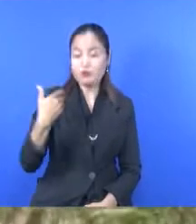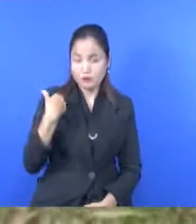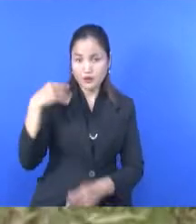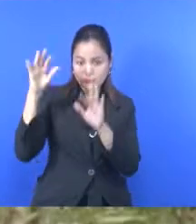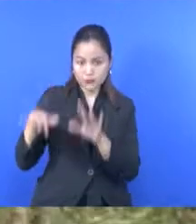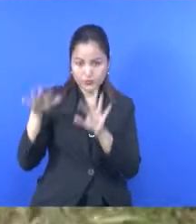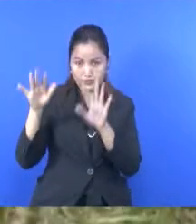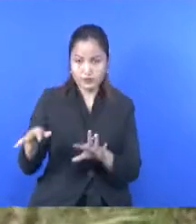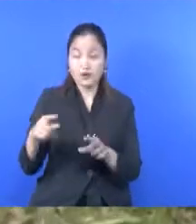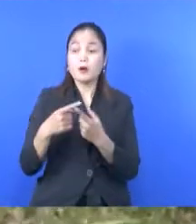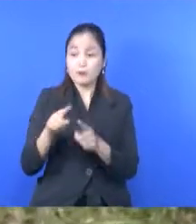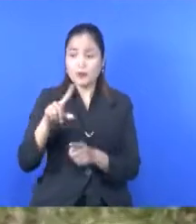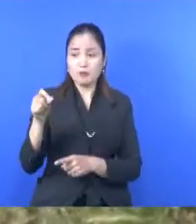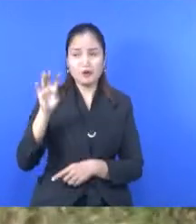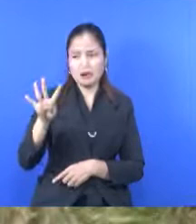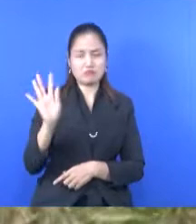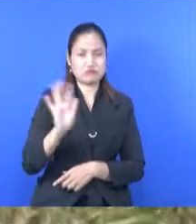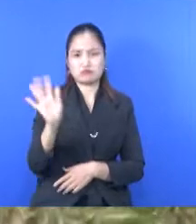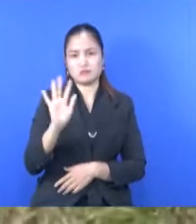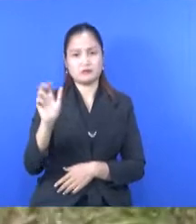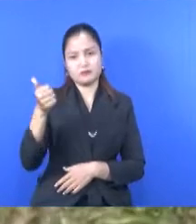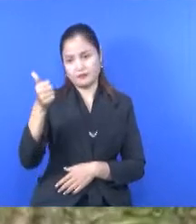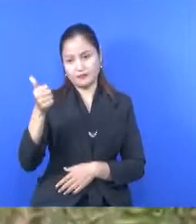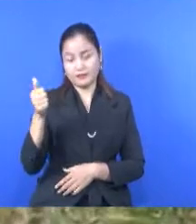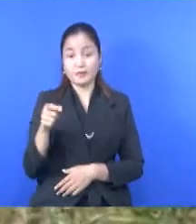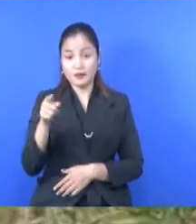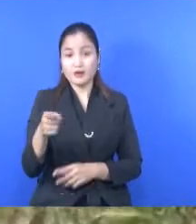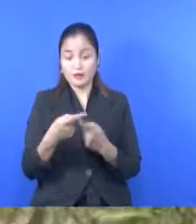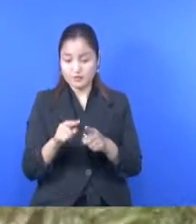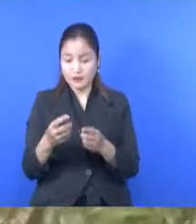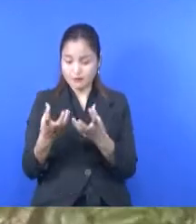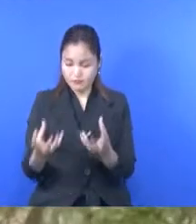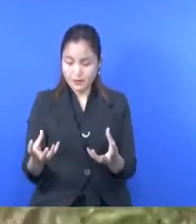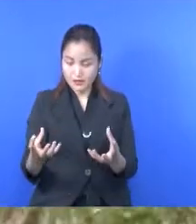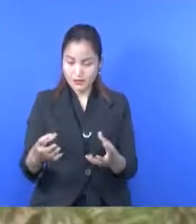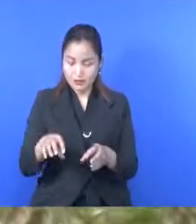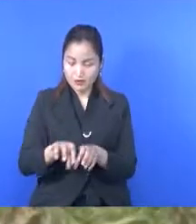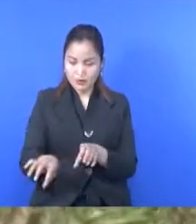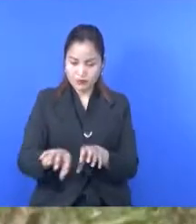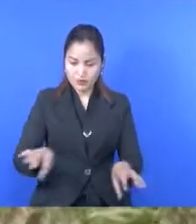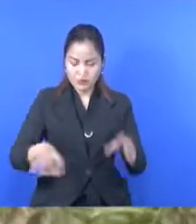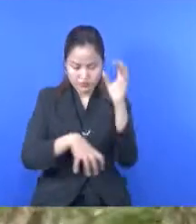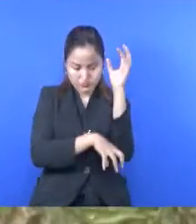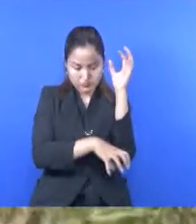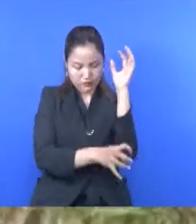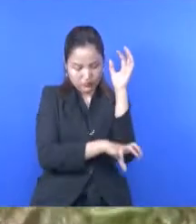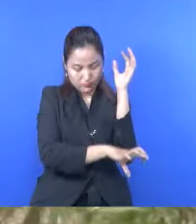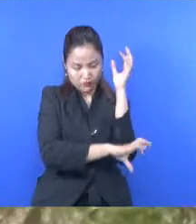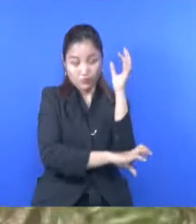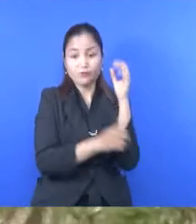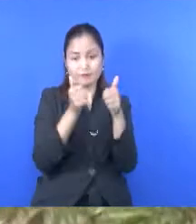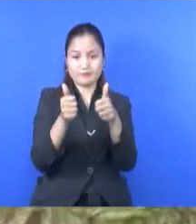khai buôn khai cứ tất tất là phao mớm đôi khnề ok